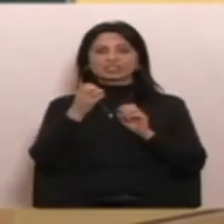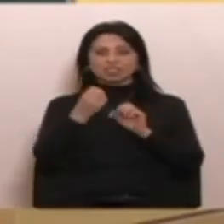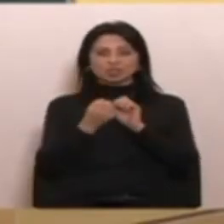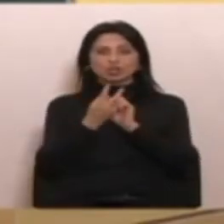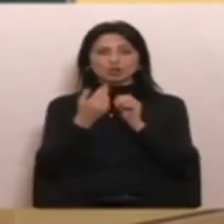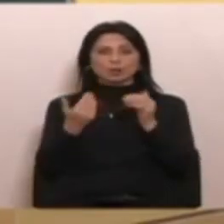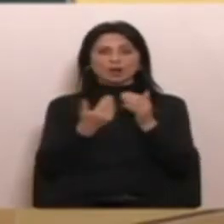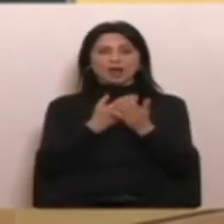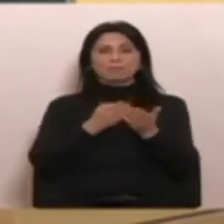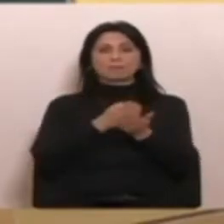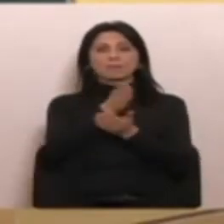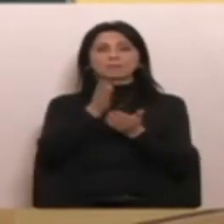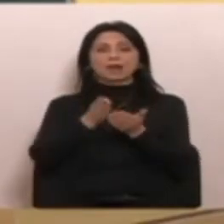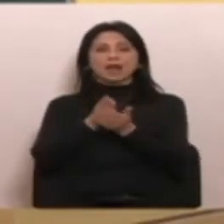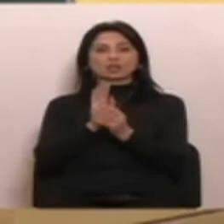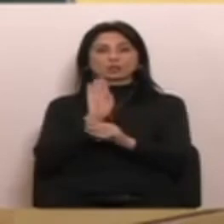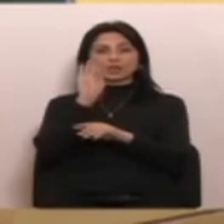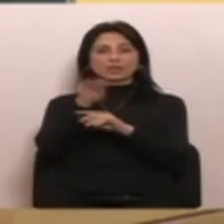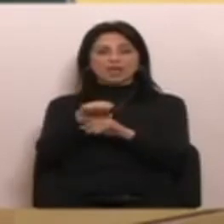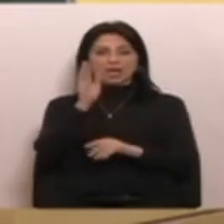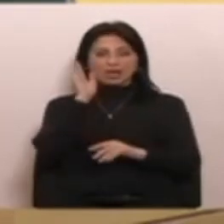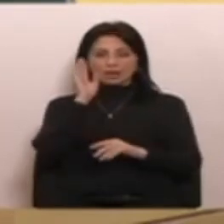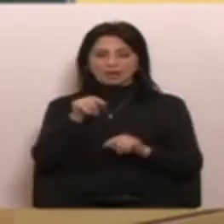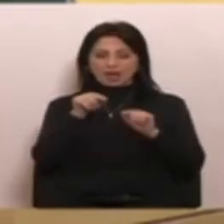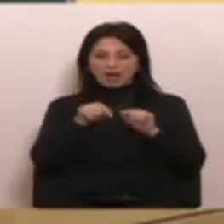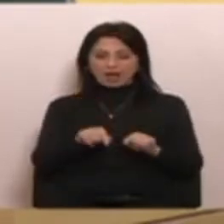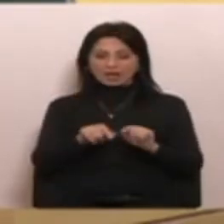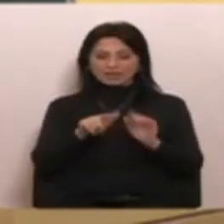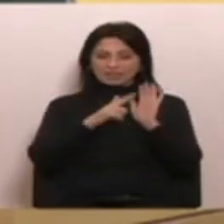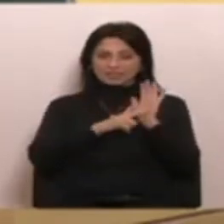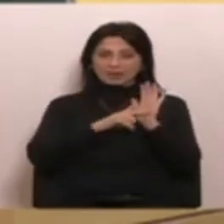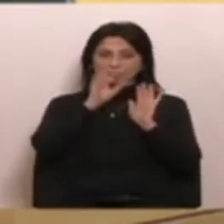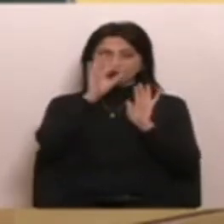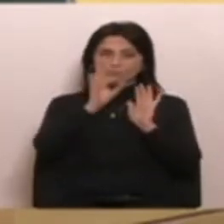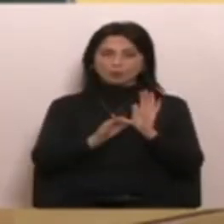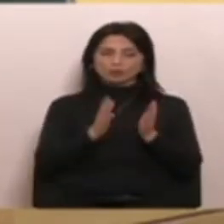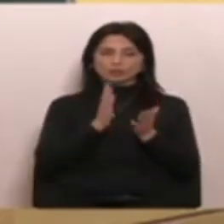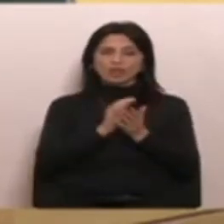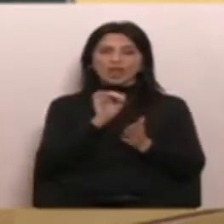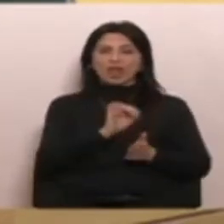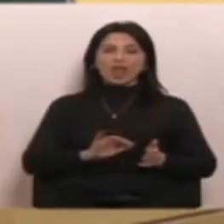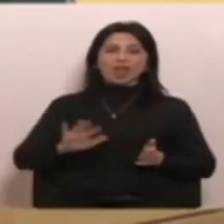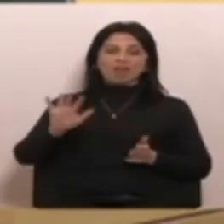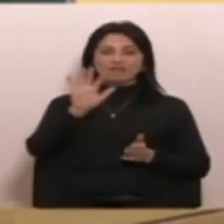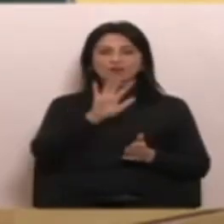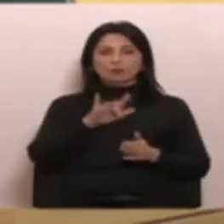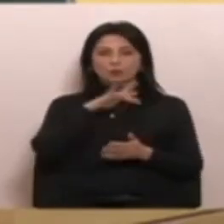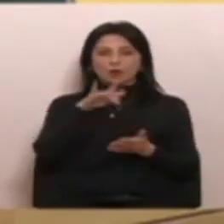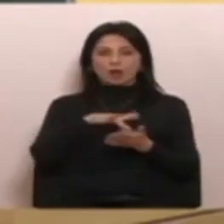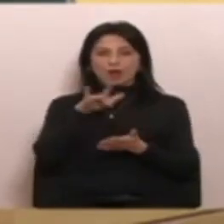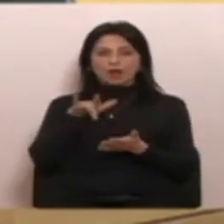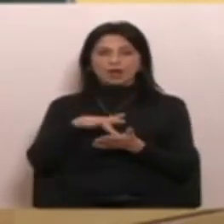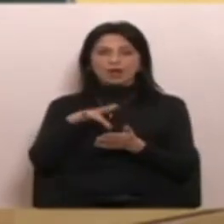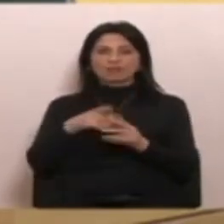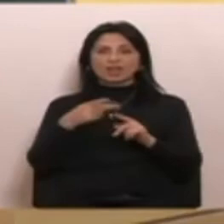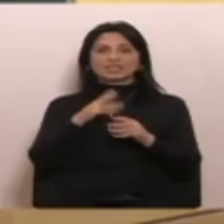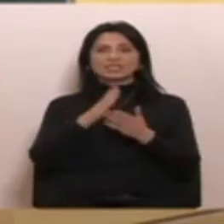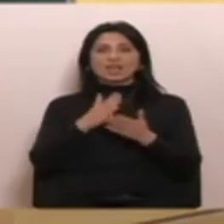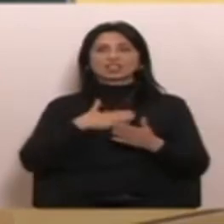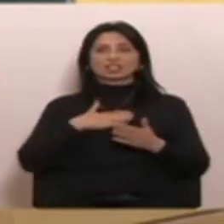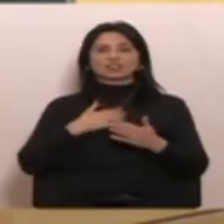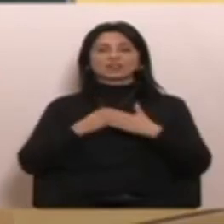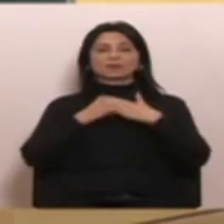ახალი მიმართულება დაემატება. აქედან 70% არის ევროპული ქალაქები. ეს არის ჩვენი